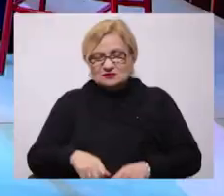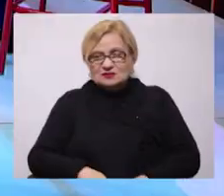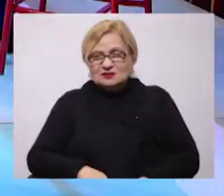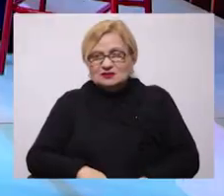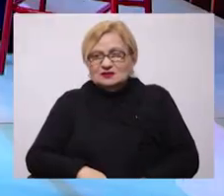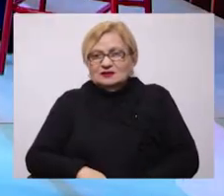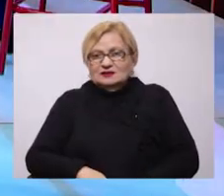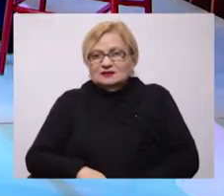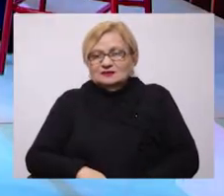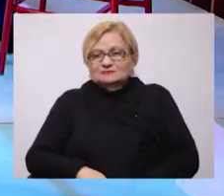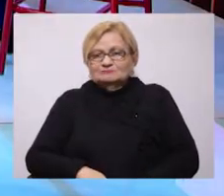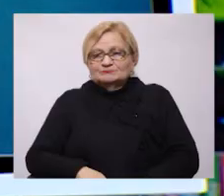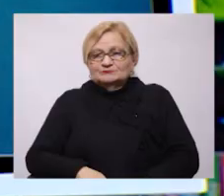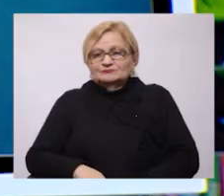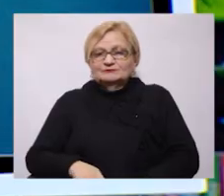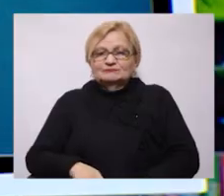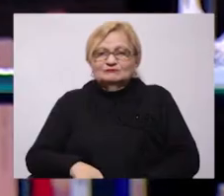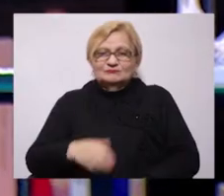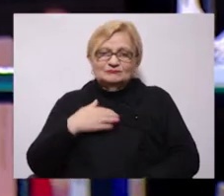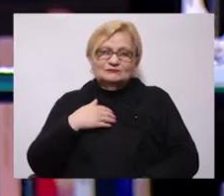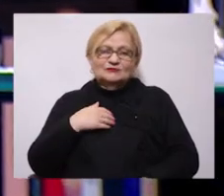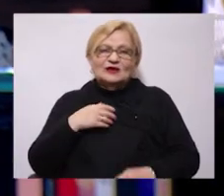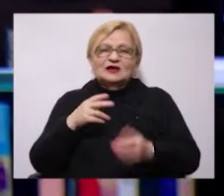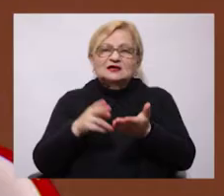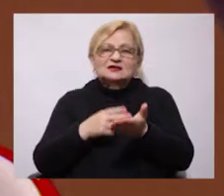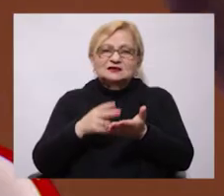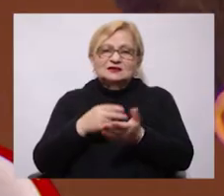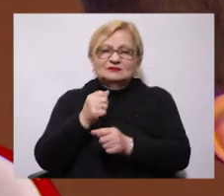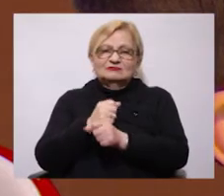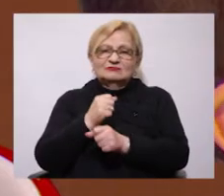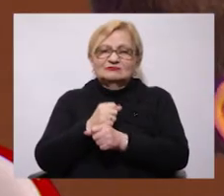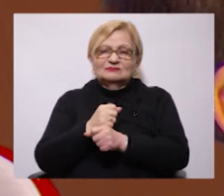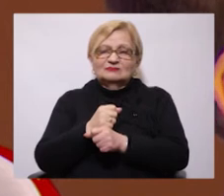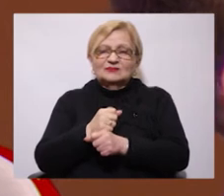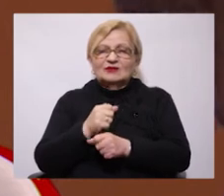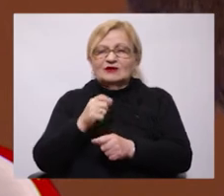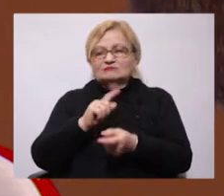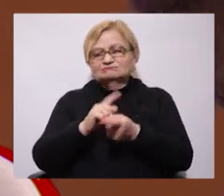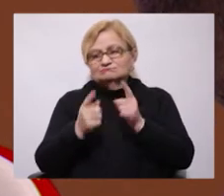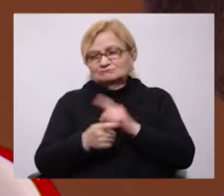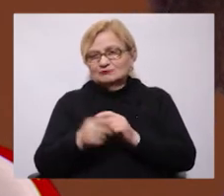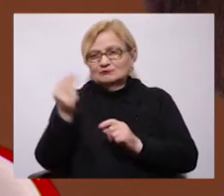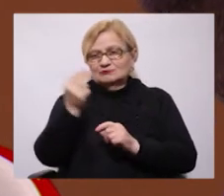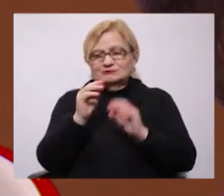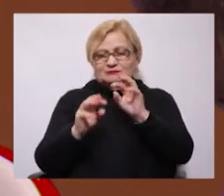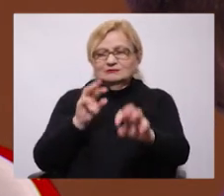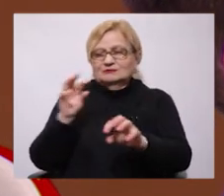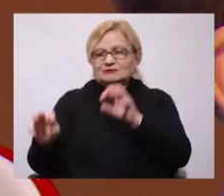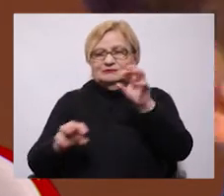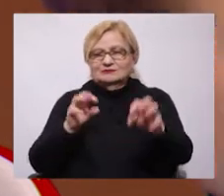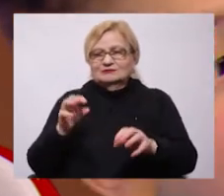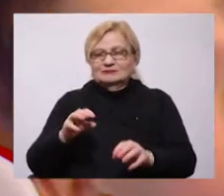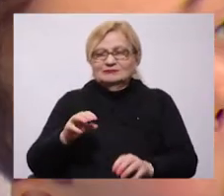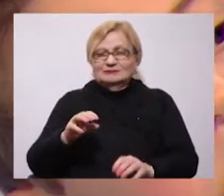სალომე. წიგნი გამიკეთია ნახატებისგან. წიგნი გაგიკეთებია ნახატებისგან და შენს წიგნში ამბებს